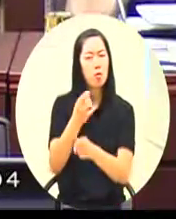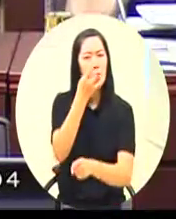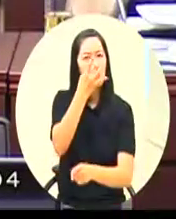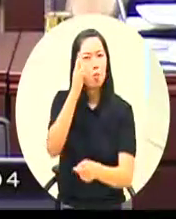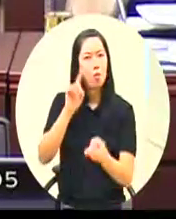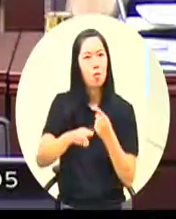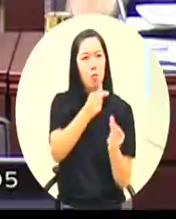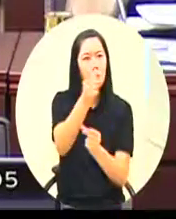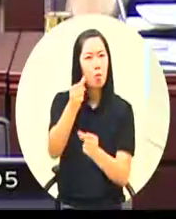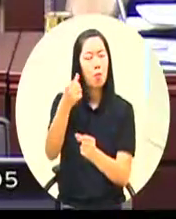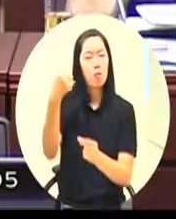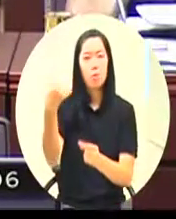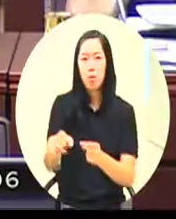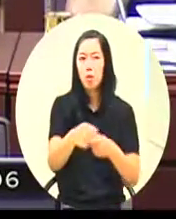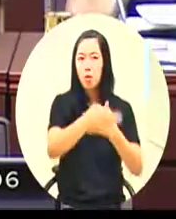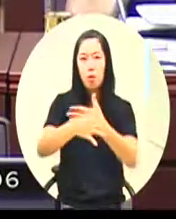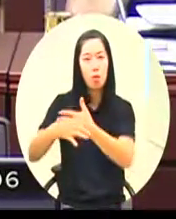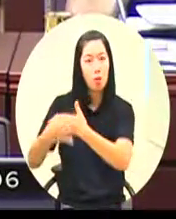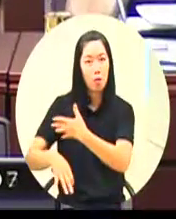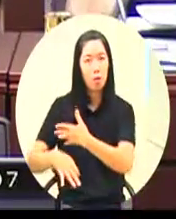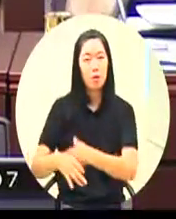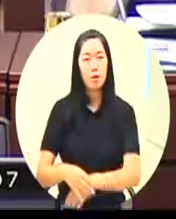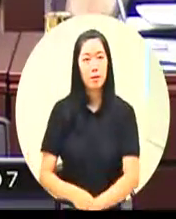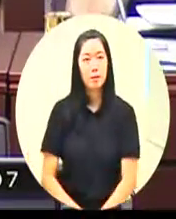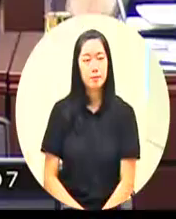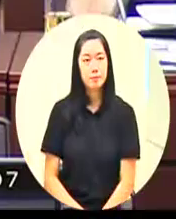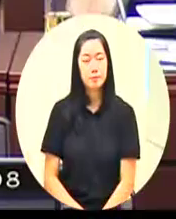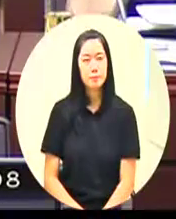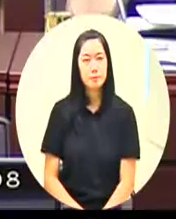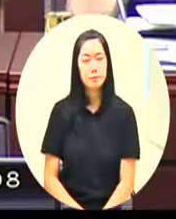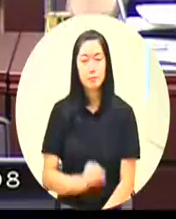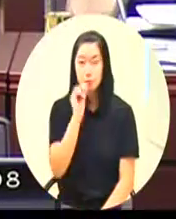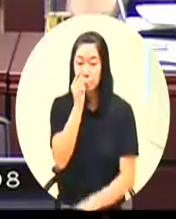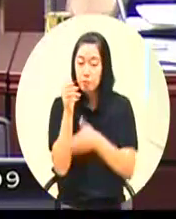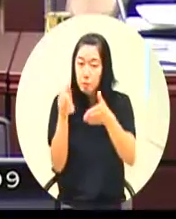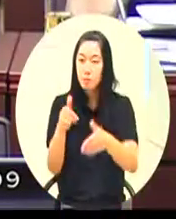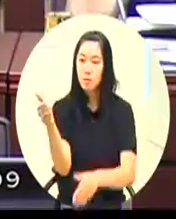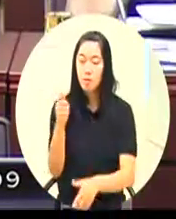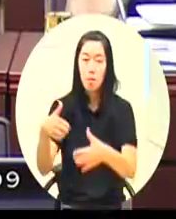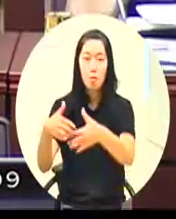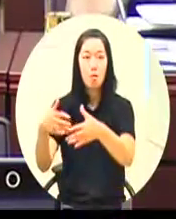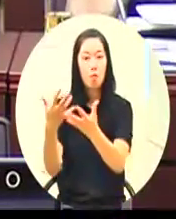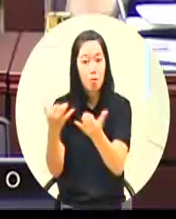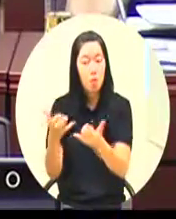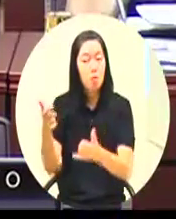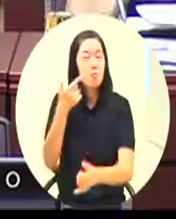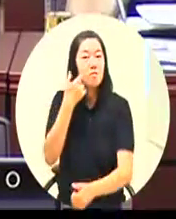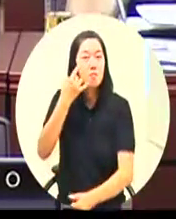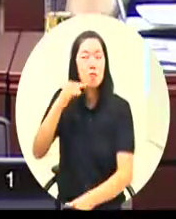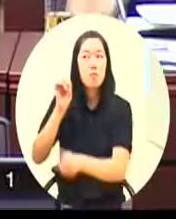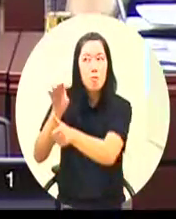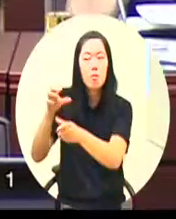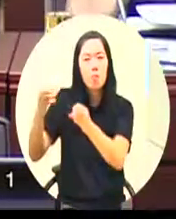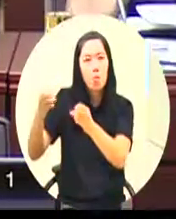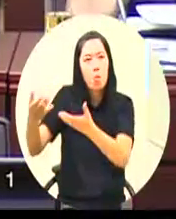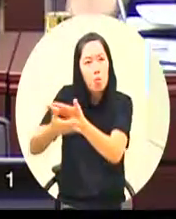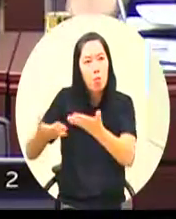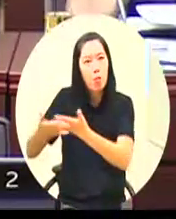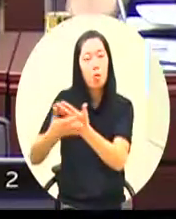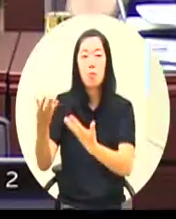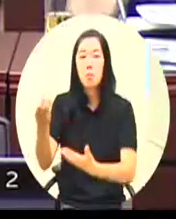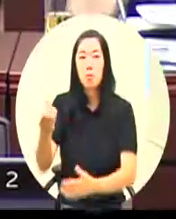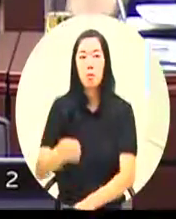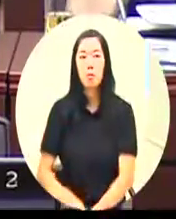善的处理哦。所以特别是说针对这个男生的家长也没有做很好的沟通，反而是希望女